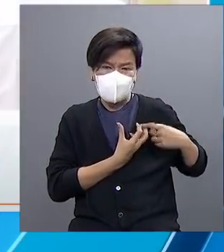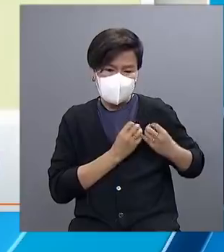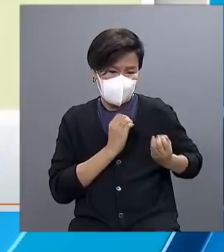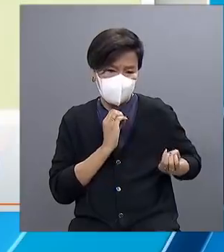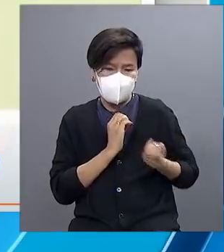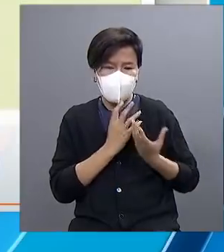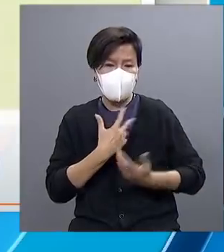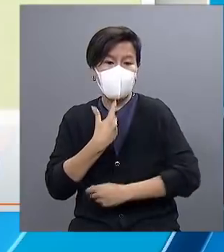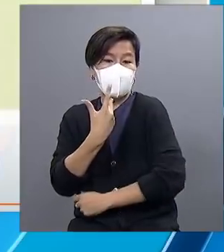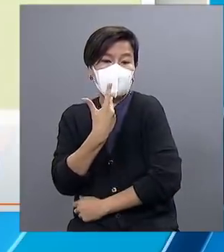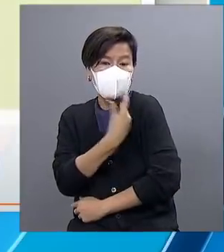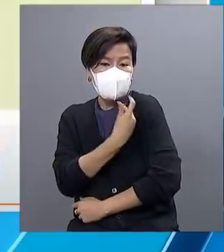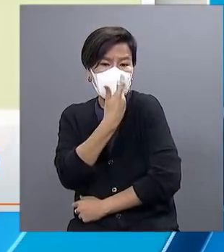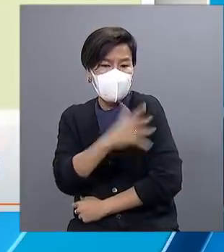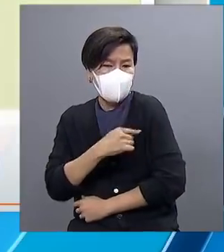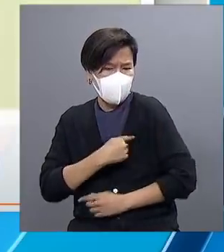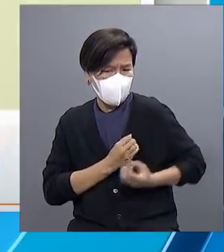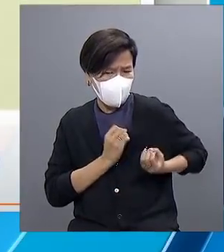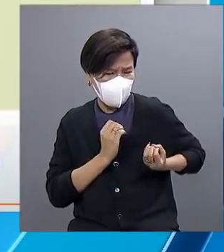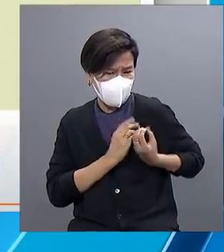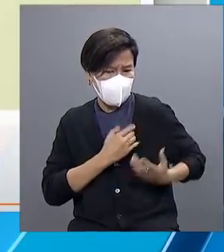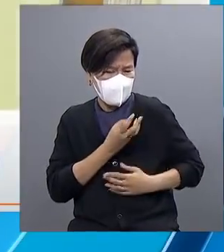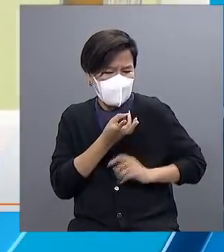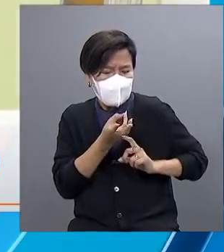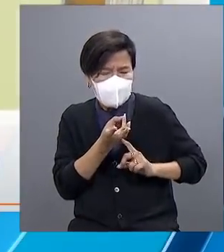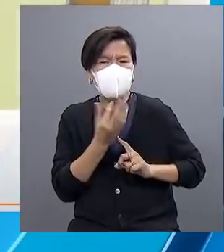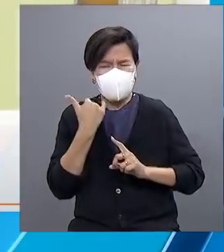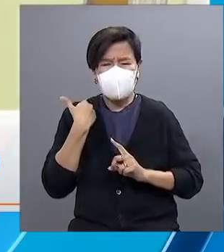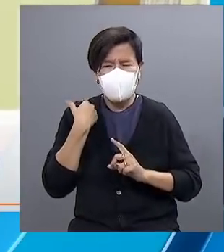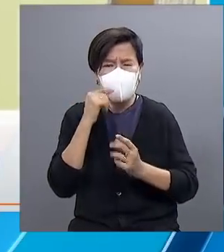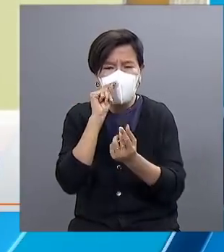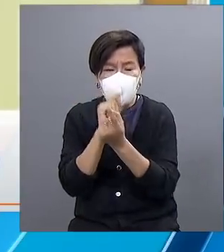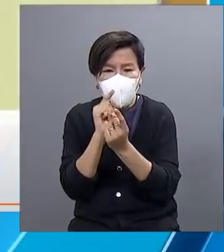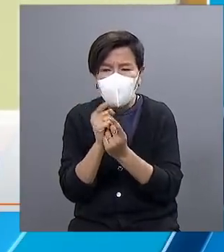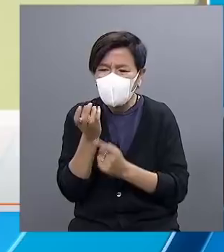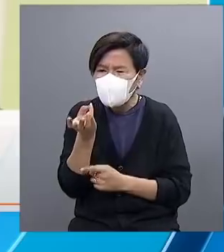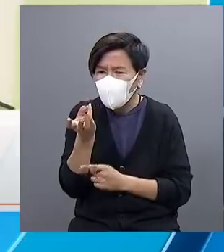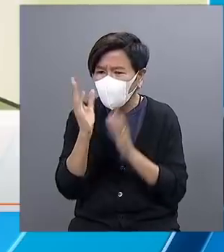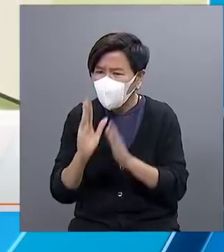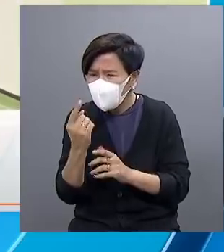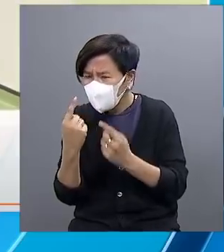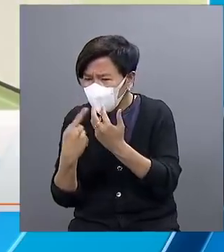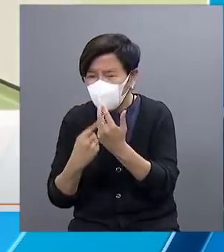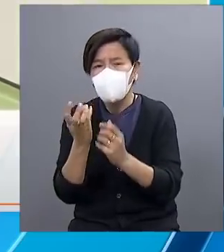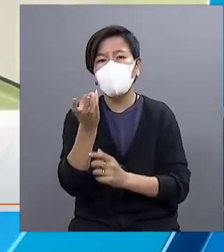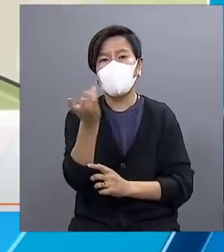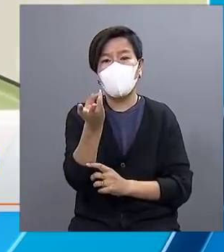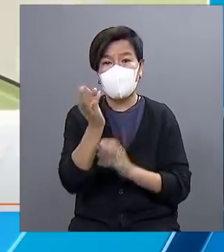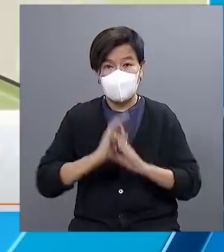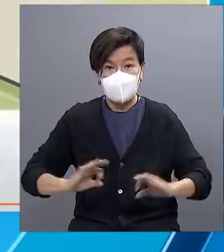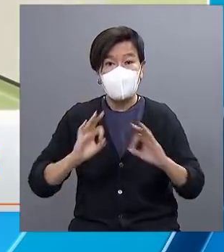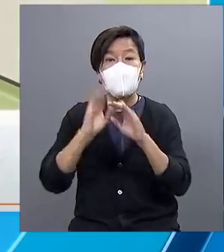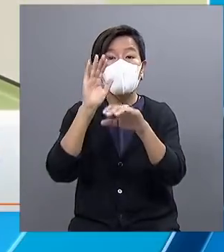นะครับเพราะนั้นโดยสรุปเนี่ยก็คือว่าหลังชีพเฉพาะเด็กนะครับหลังจากที่ฉีดวัคซีนแล้วเนี่ยก็อยากให้งดกำลังกายและกิจกรรมติด